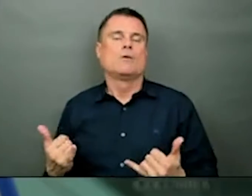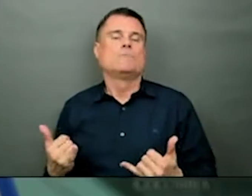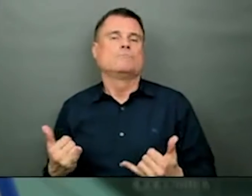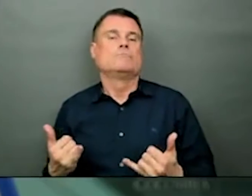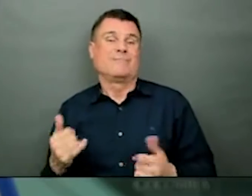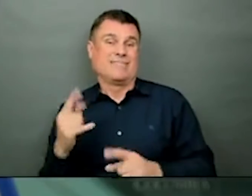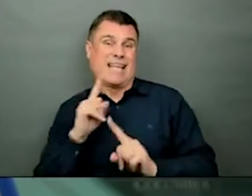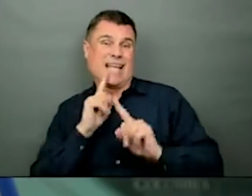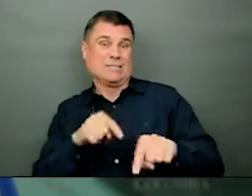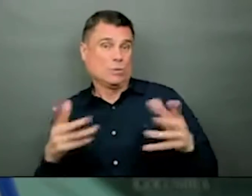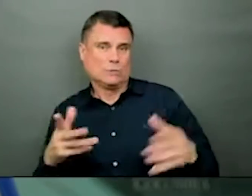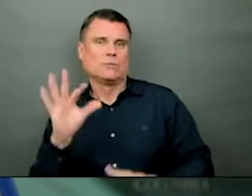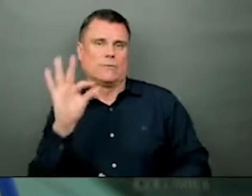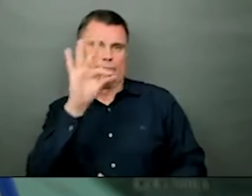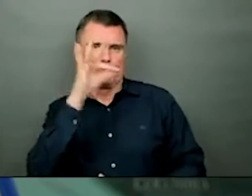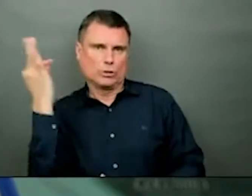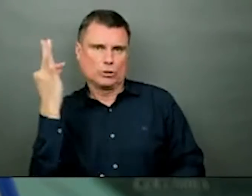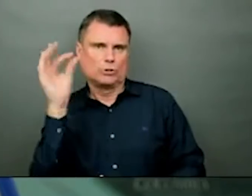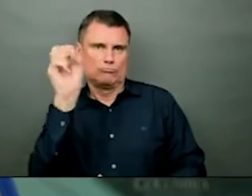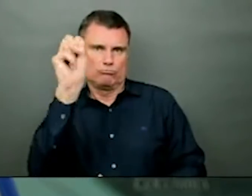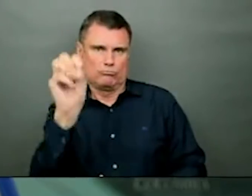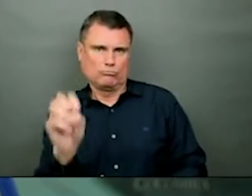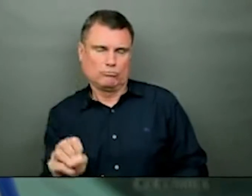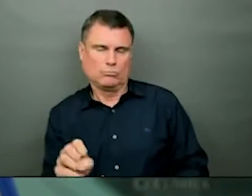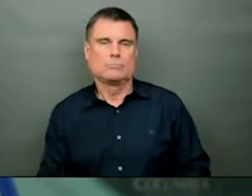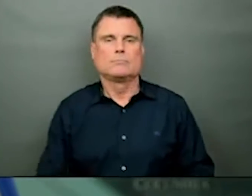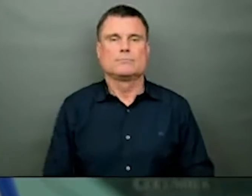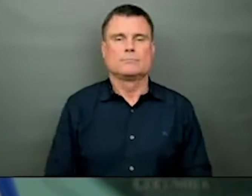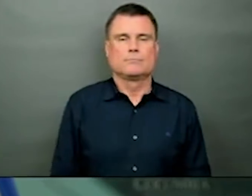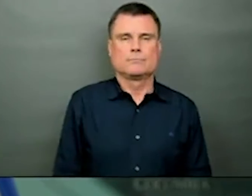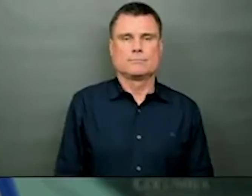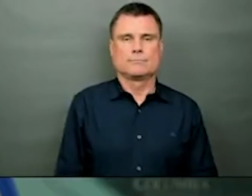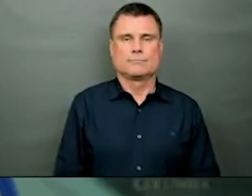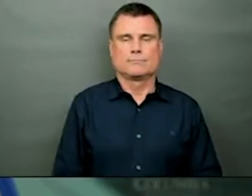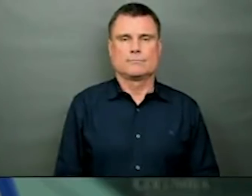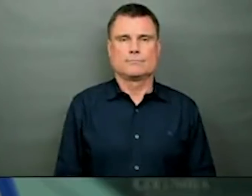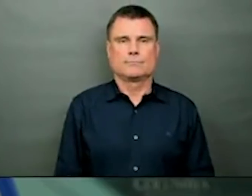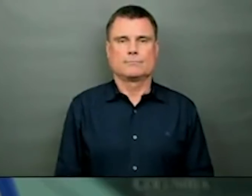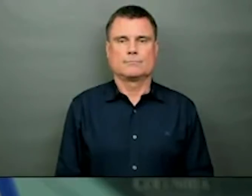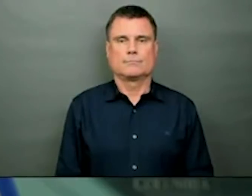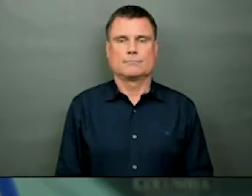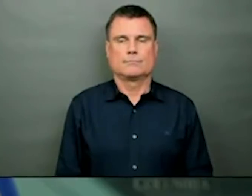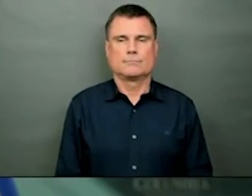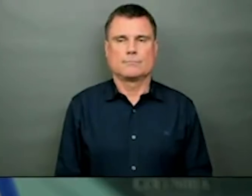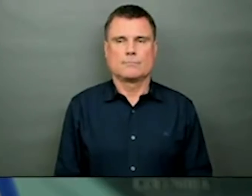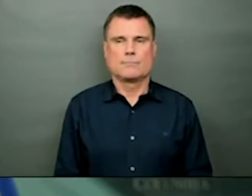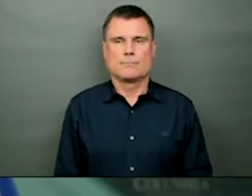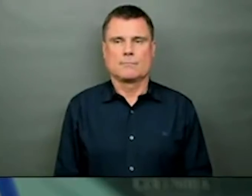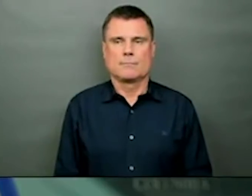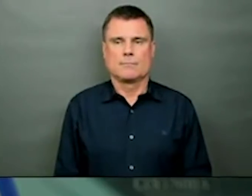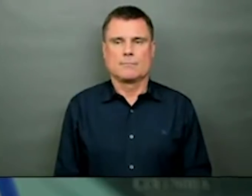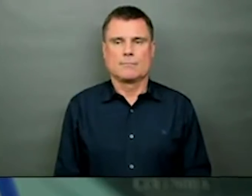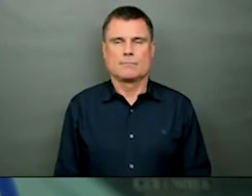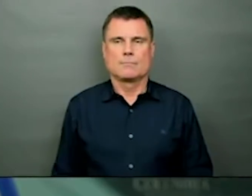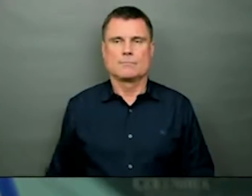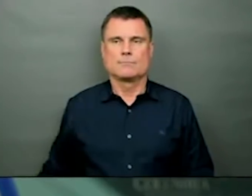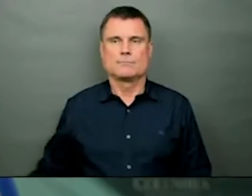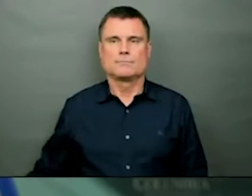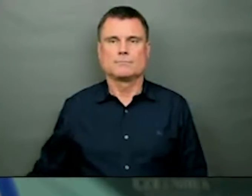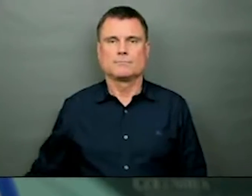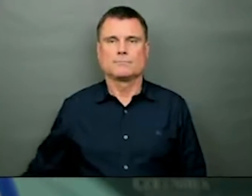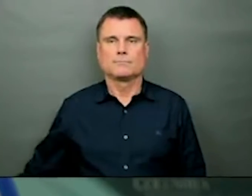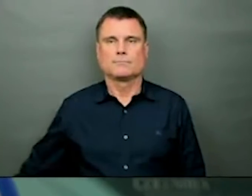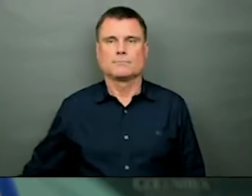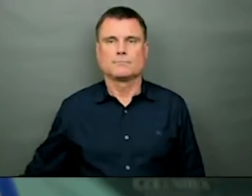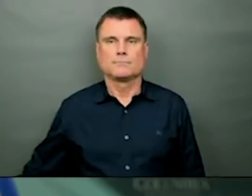Les tests cliniques qui ont été faits ont utilisé une différence entre